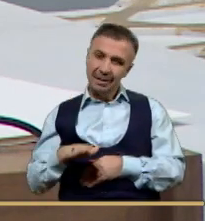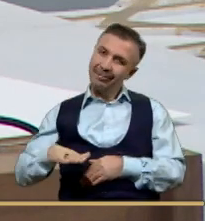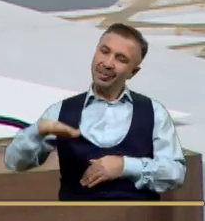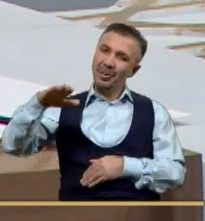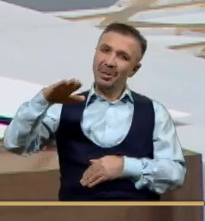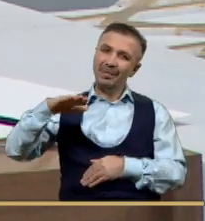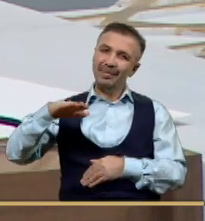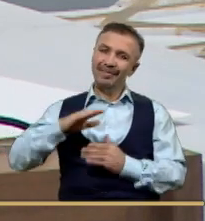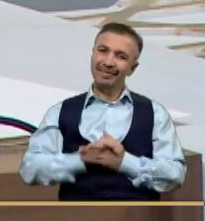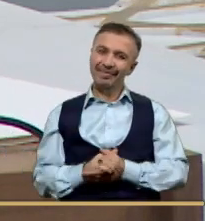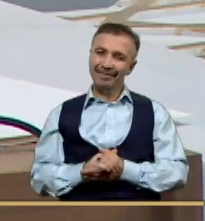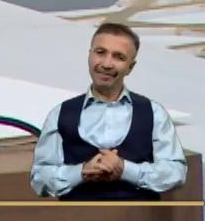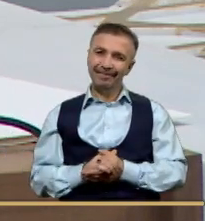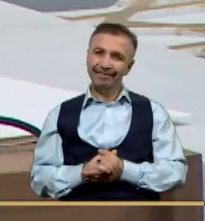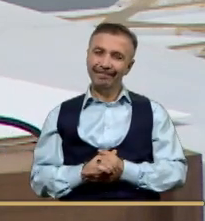yetiştirdiler.